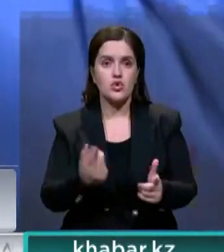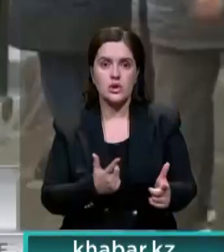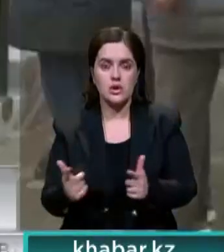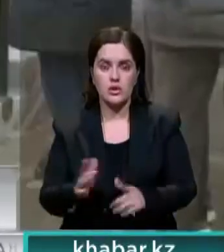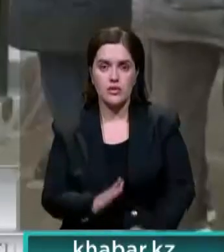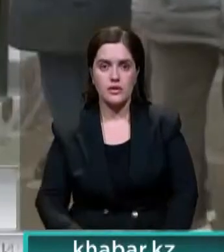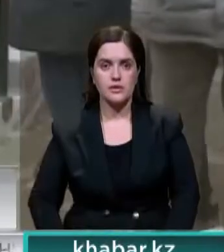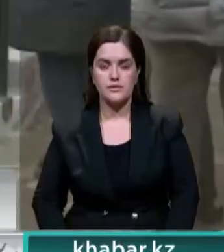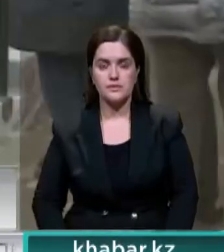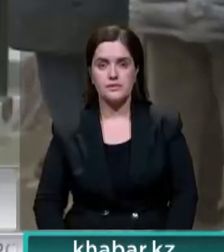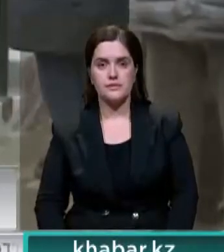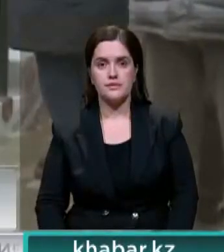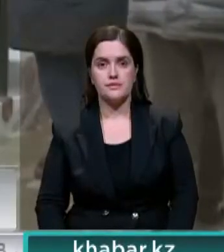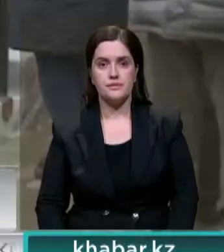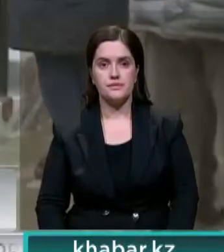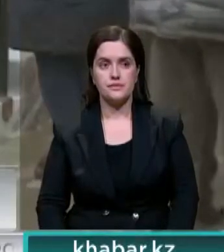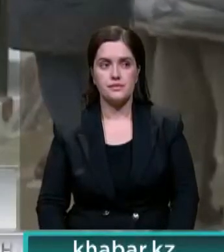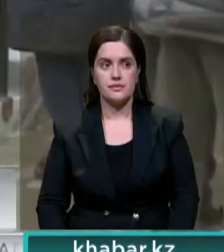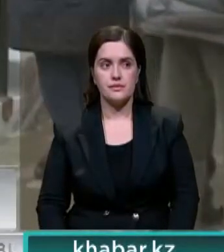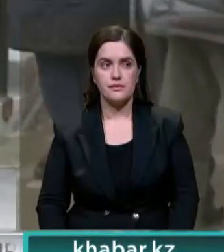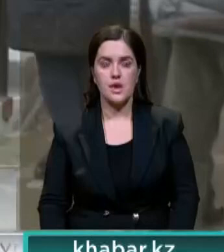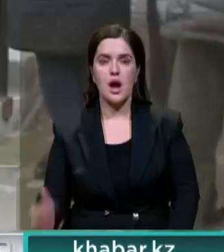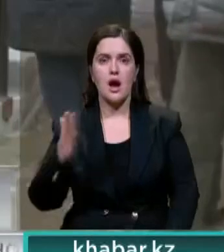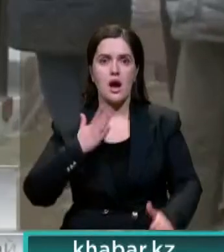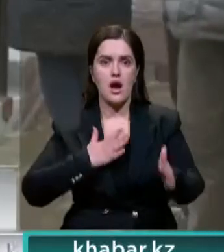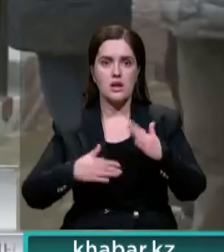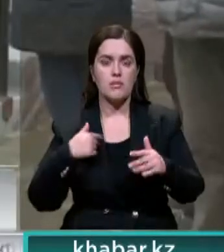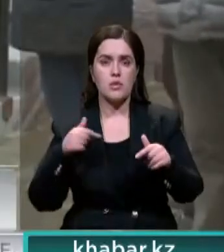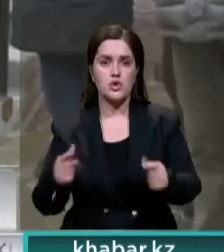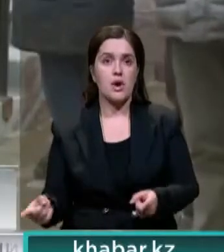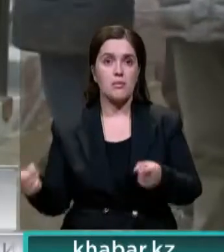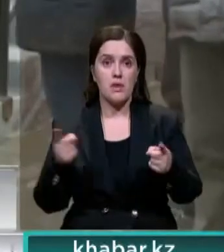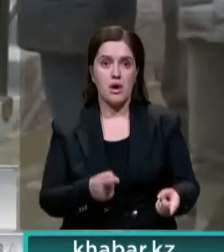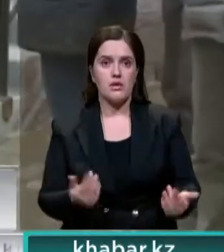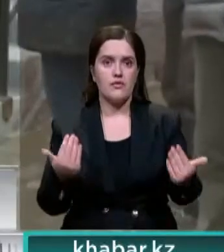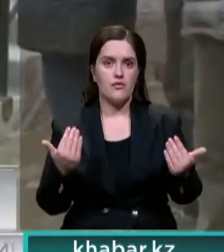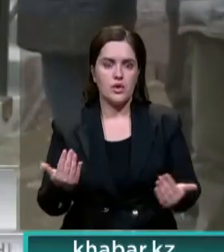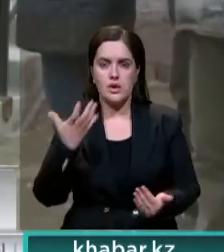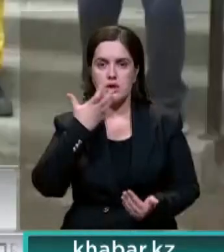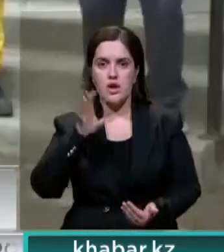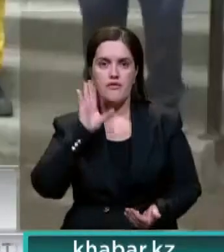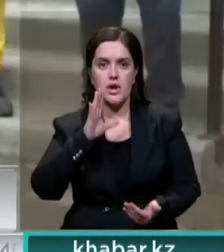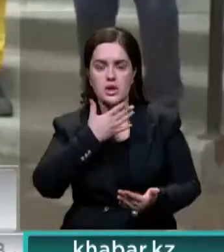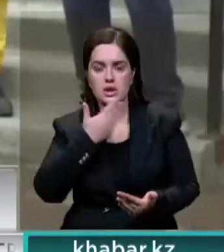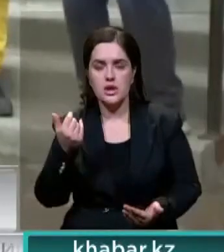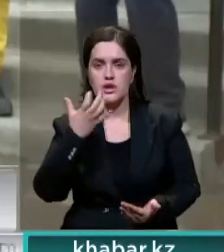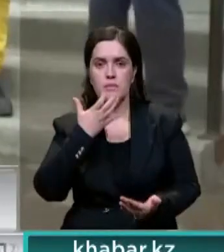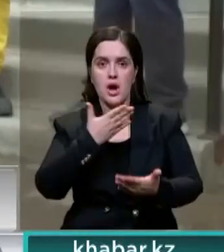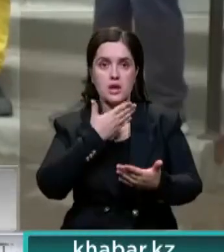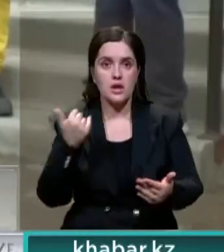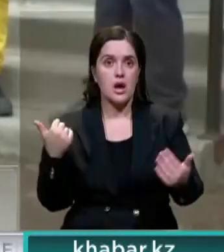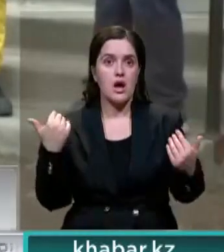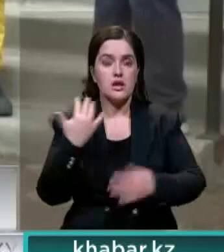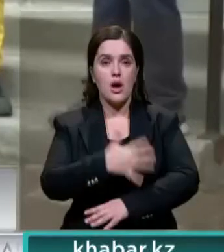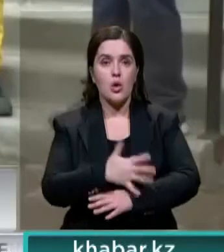готова. С такой радостью сюда переезжали. А теперь вот вам, горячей воды нет, отопления нет. А ведь на